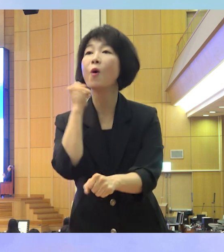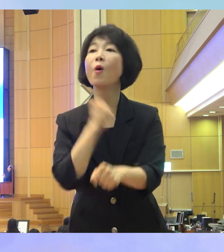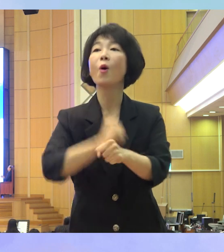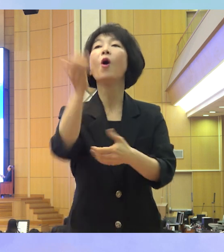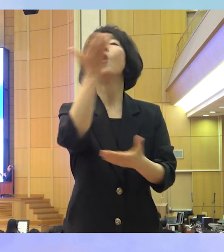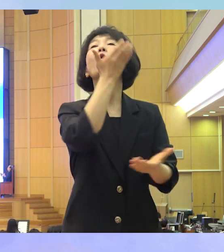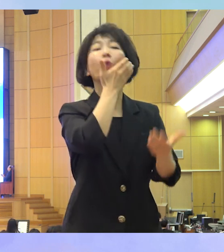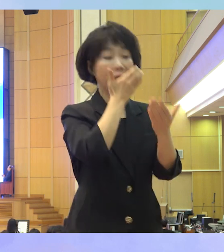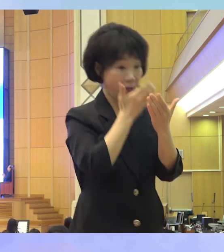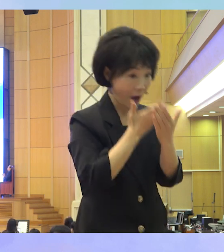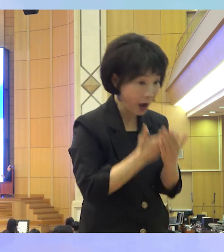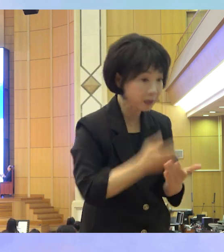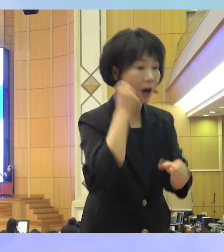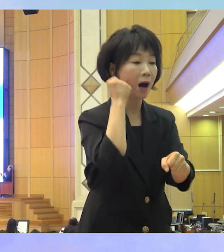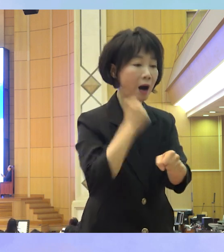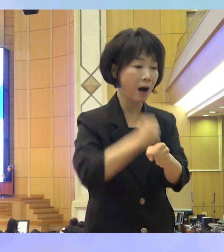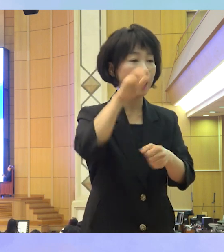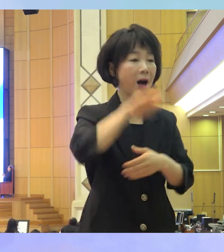귀하고